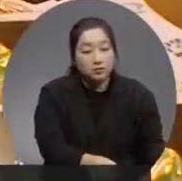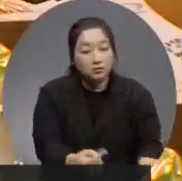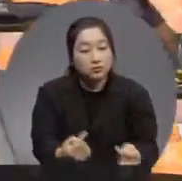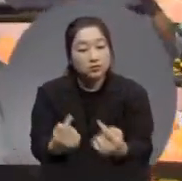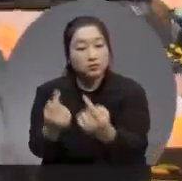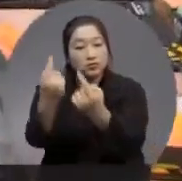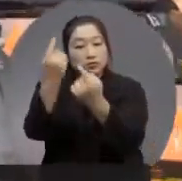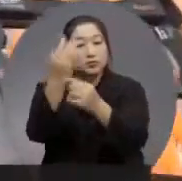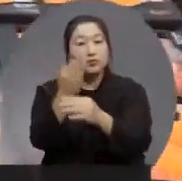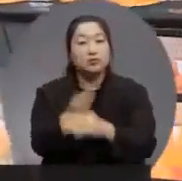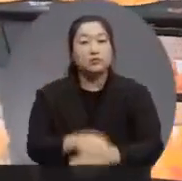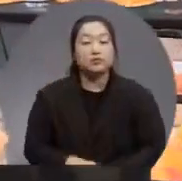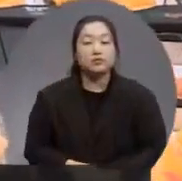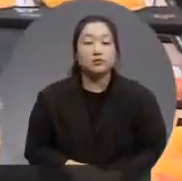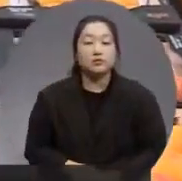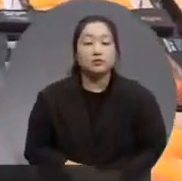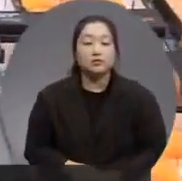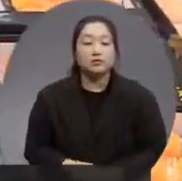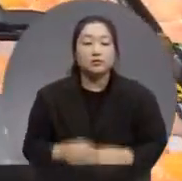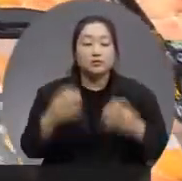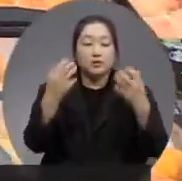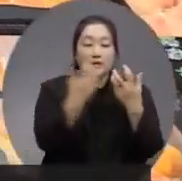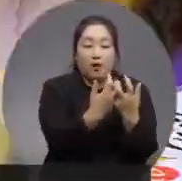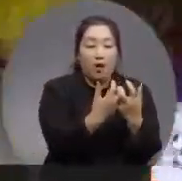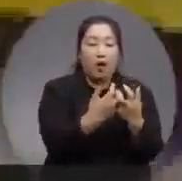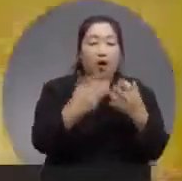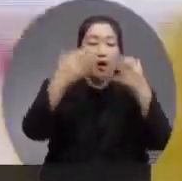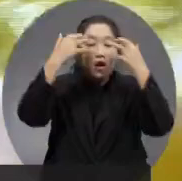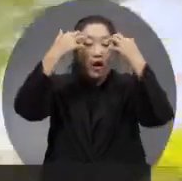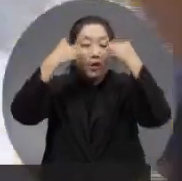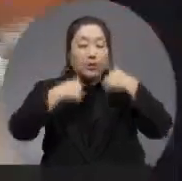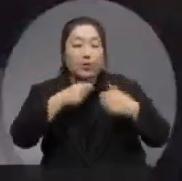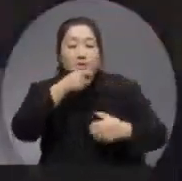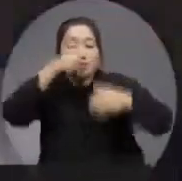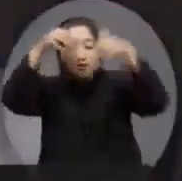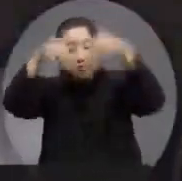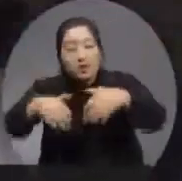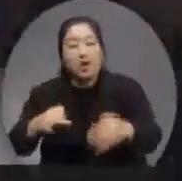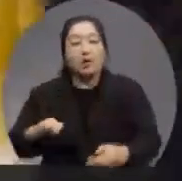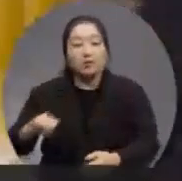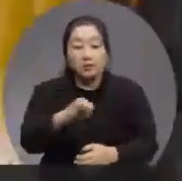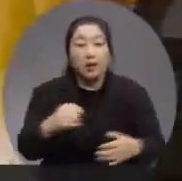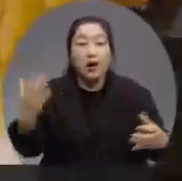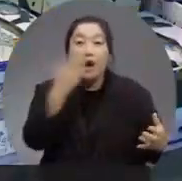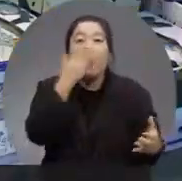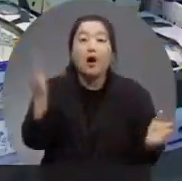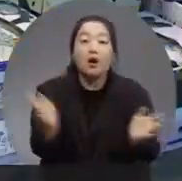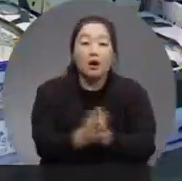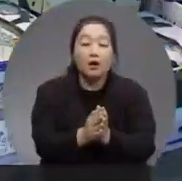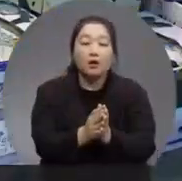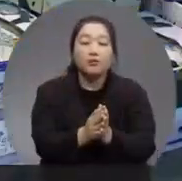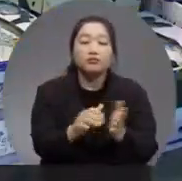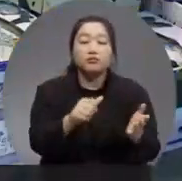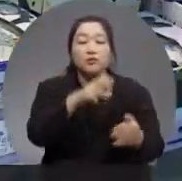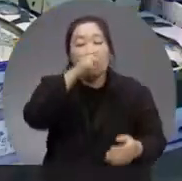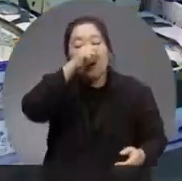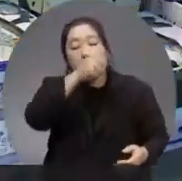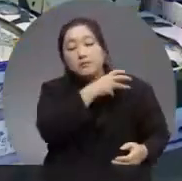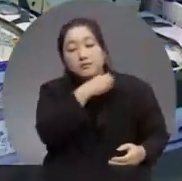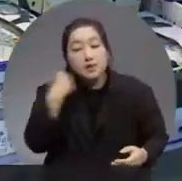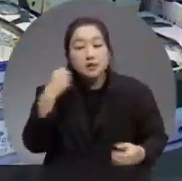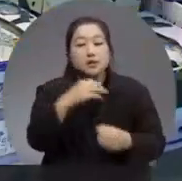심상치 않습니다. 냉해와 폭염, 여기에 긴 장마에 병충해까지 겹치면서 상품성 있는